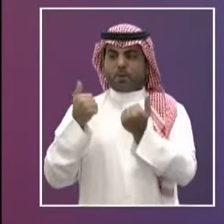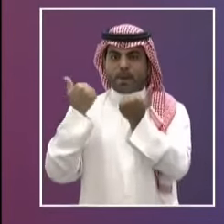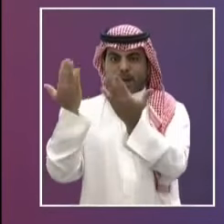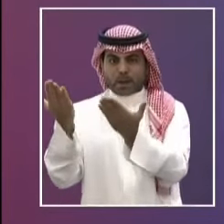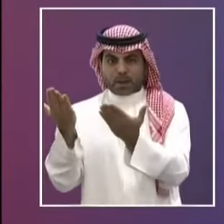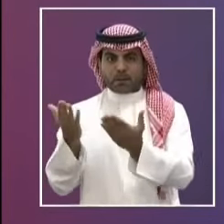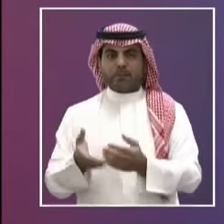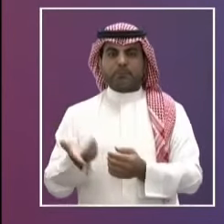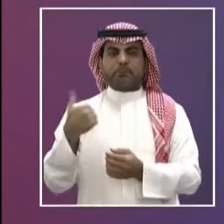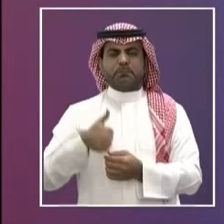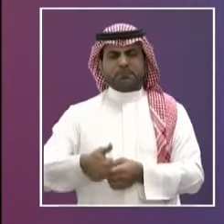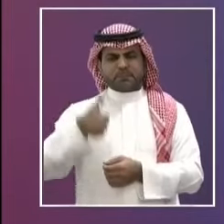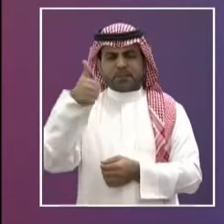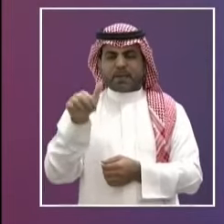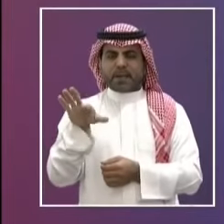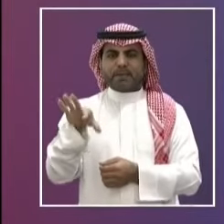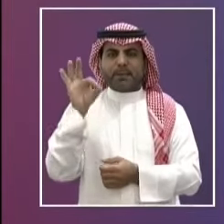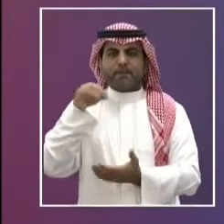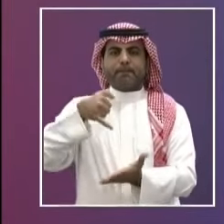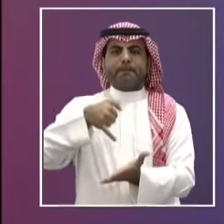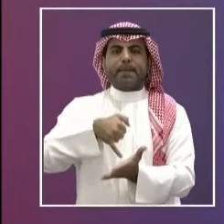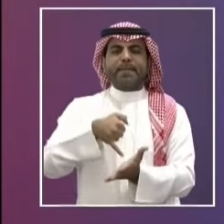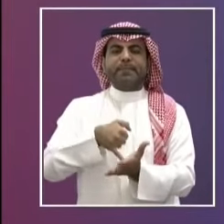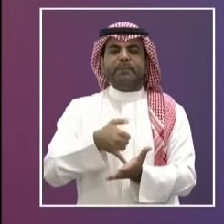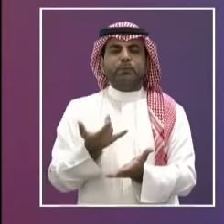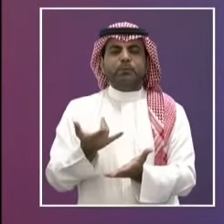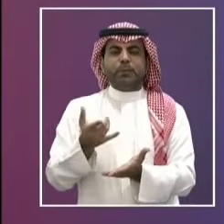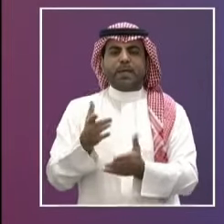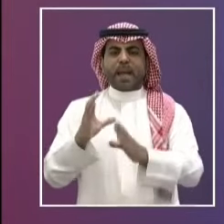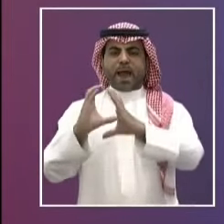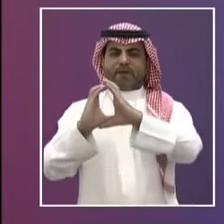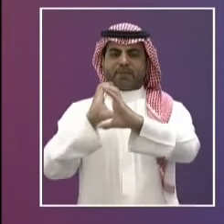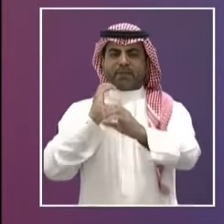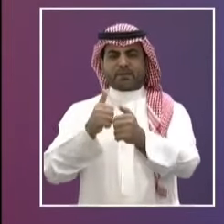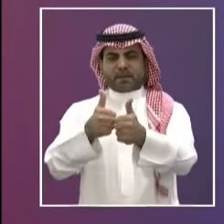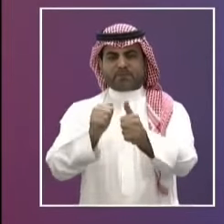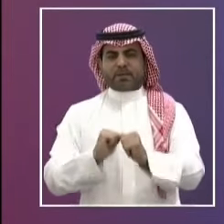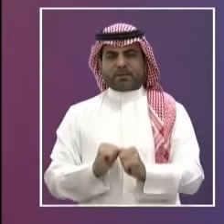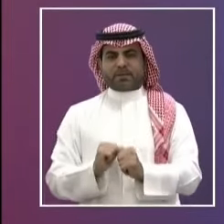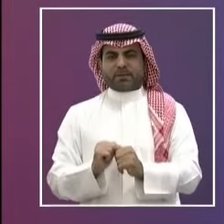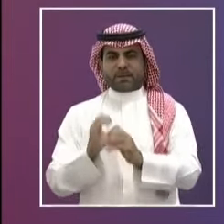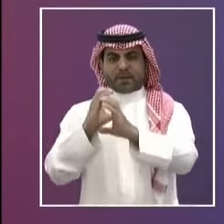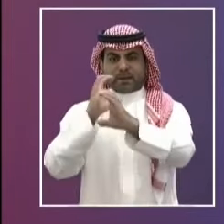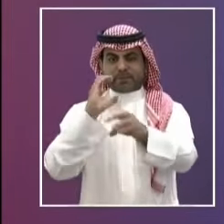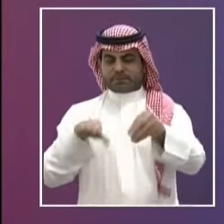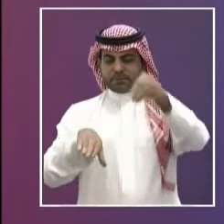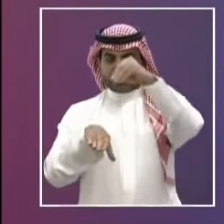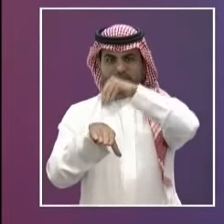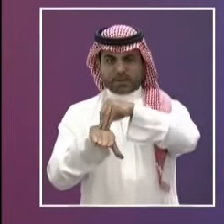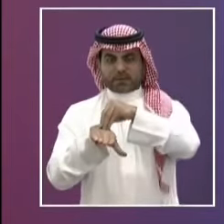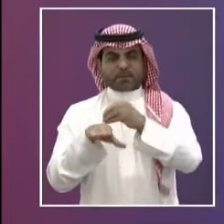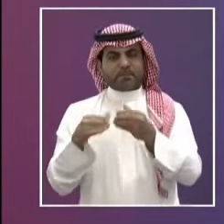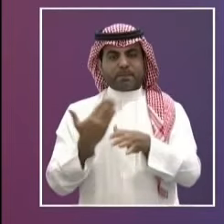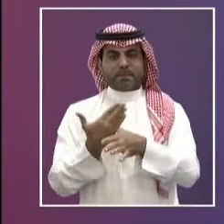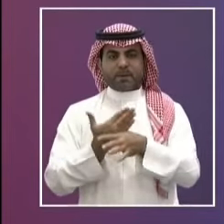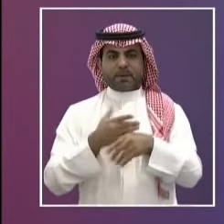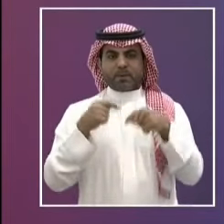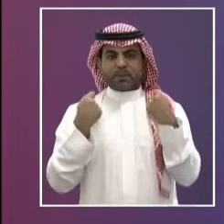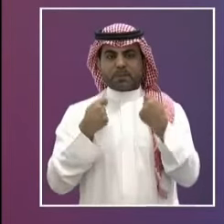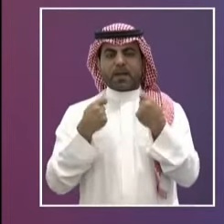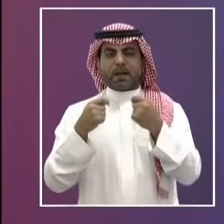مكة إنه يختار مراكز النقل بالحافلات. هذه المراكز خصصتها الوزارة